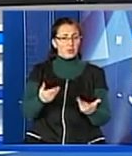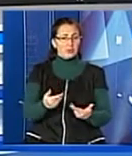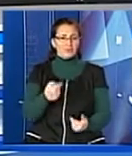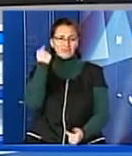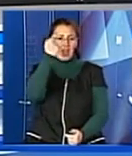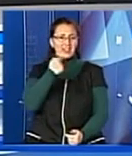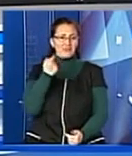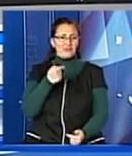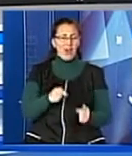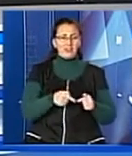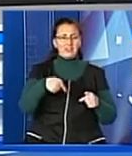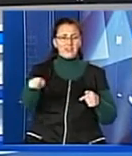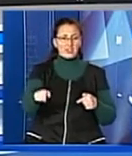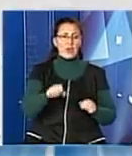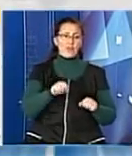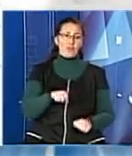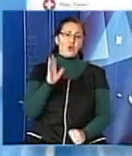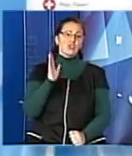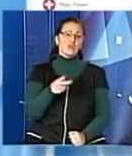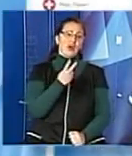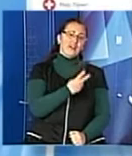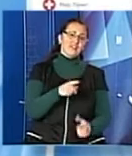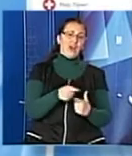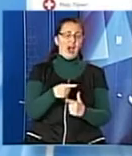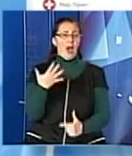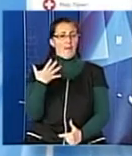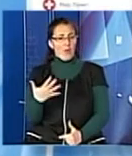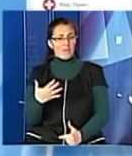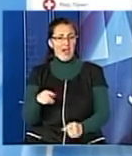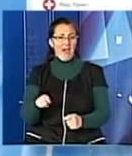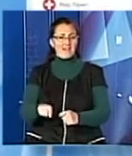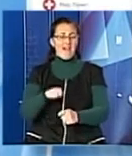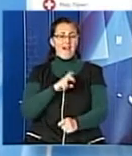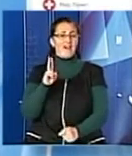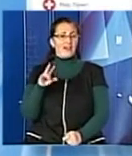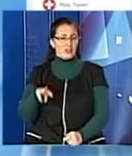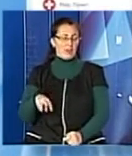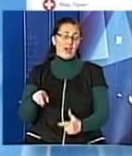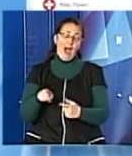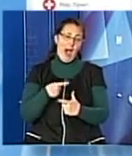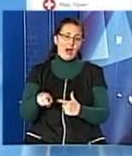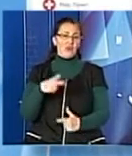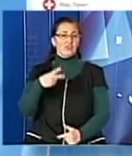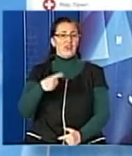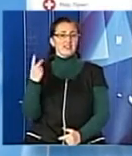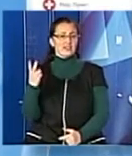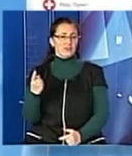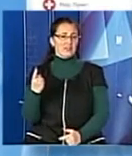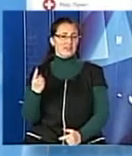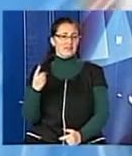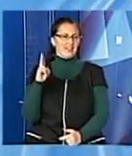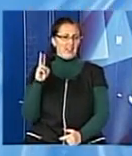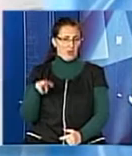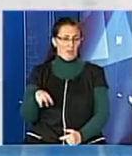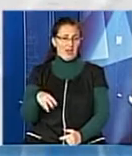відстані. Це може бути як 2, так і 5 кілометрів, або ще найбільше 21 кілометр. Забіг на 2 кілометри буде благодійним. А